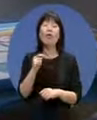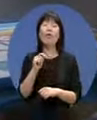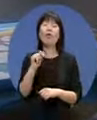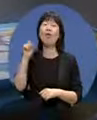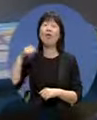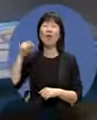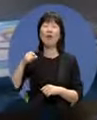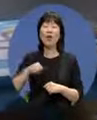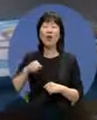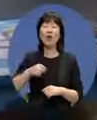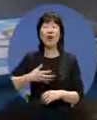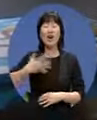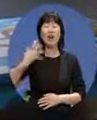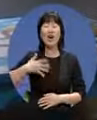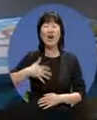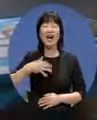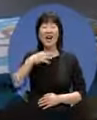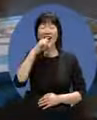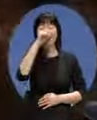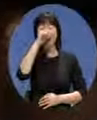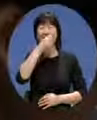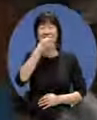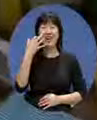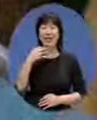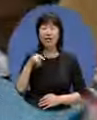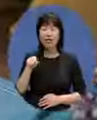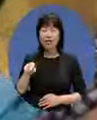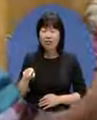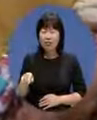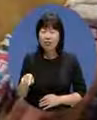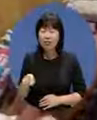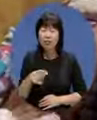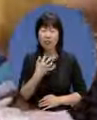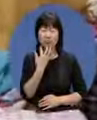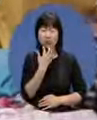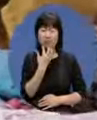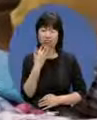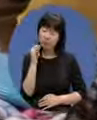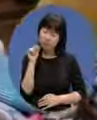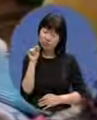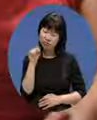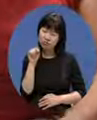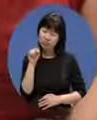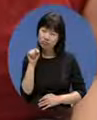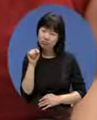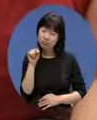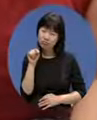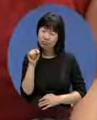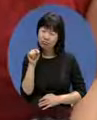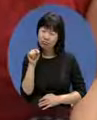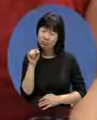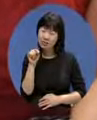미타 무슨 색깔 걸 이거요 응